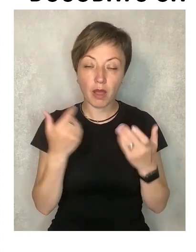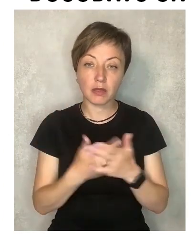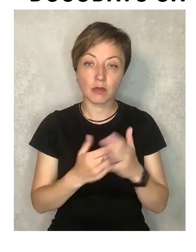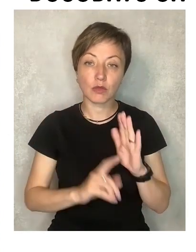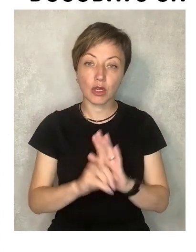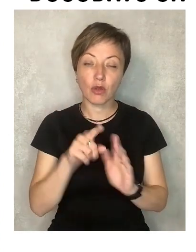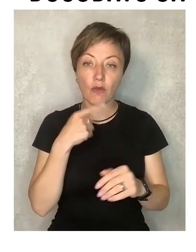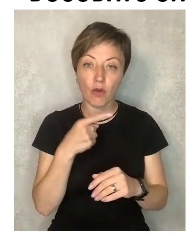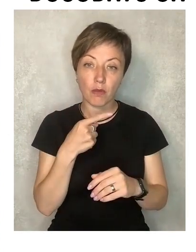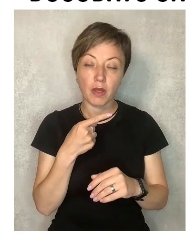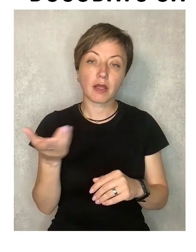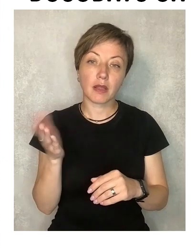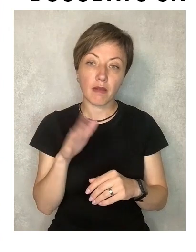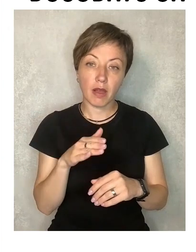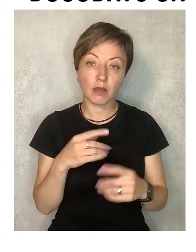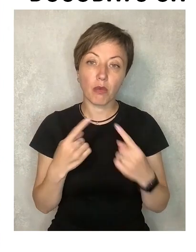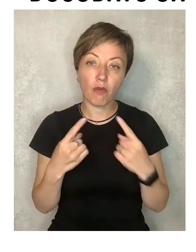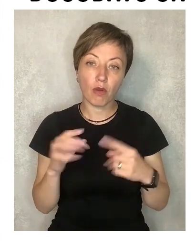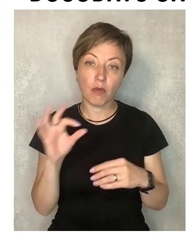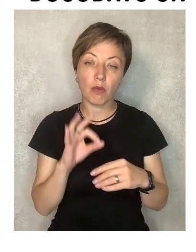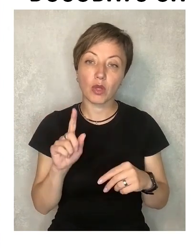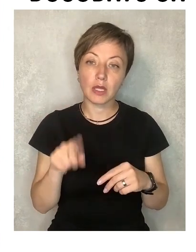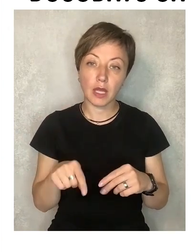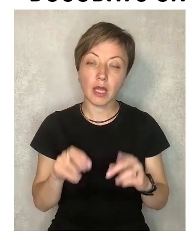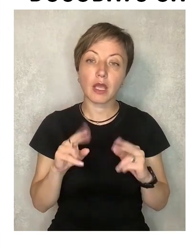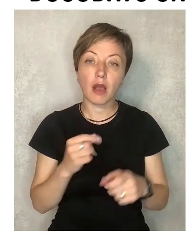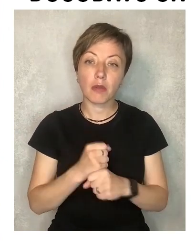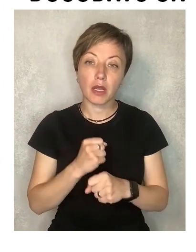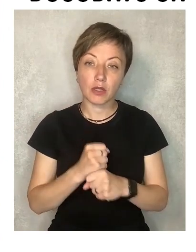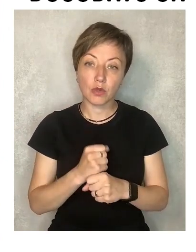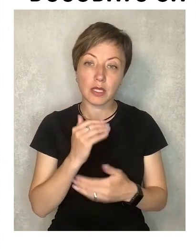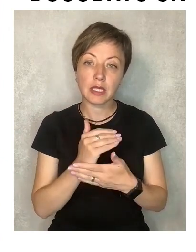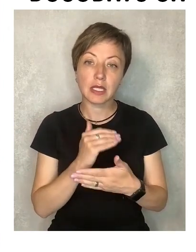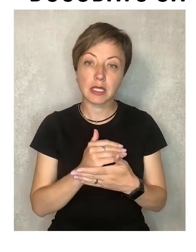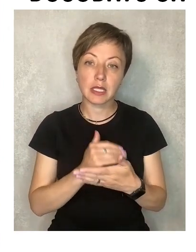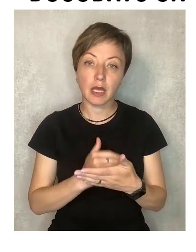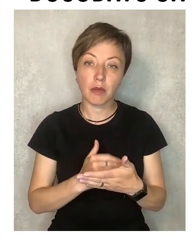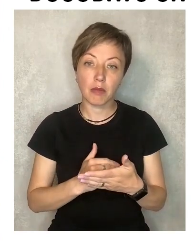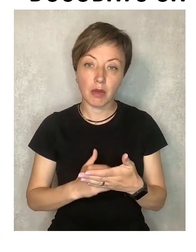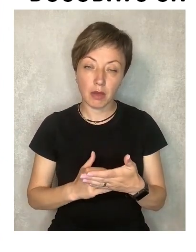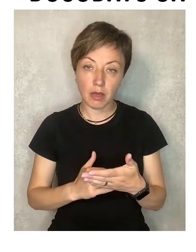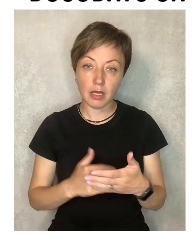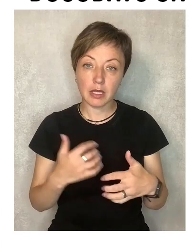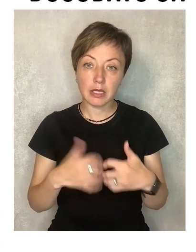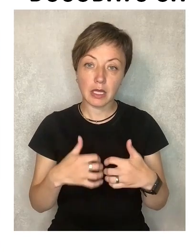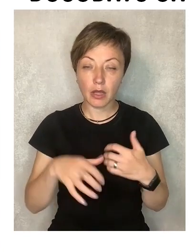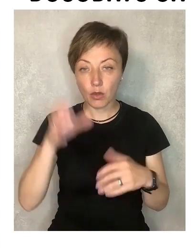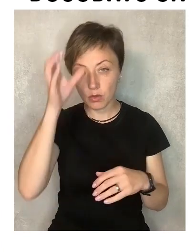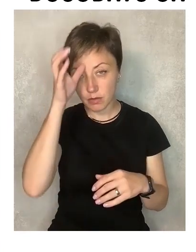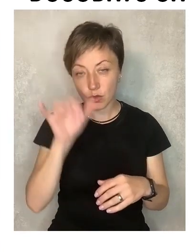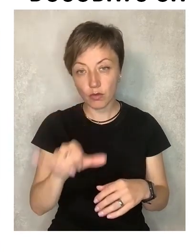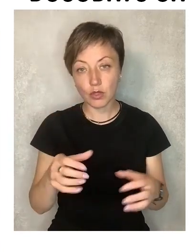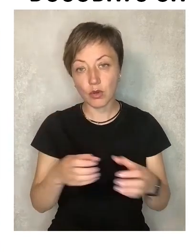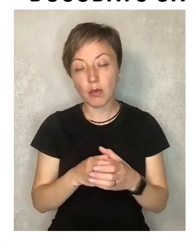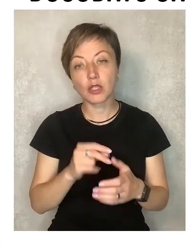говоримо: давайте там поговоримо про те, як працює там система, не знаю, середньої освіти в вашій громаді. Чи достатньо